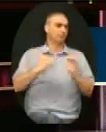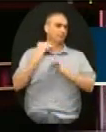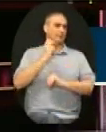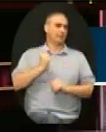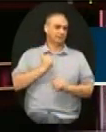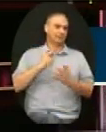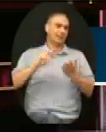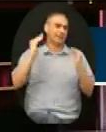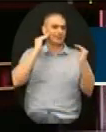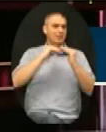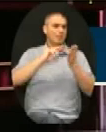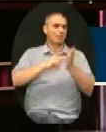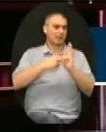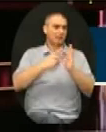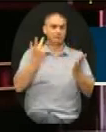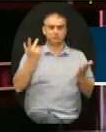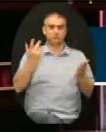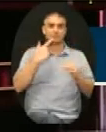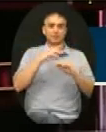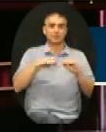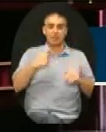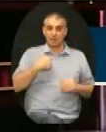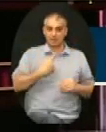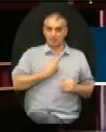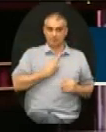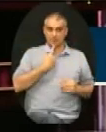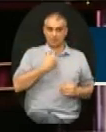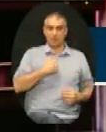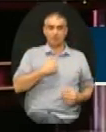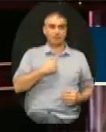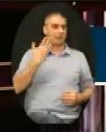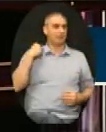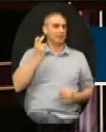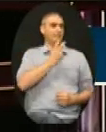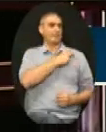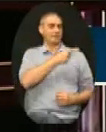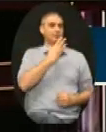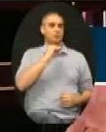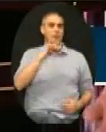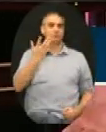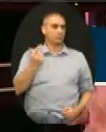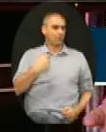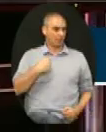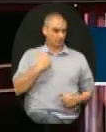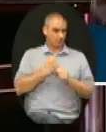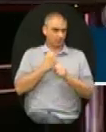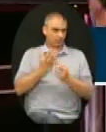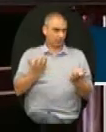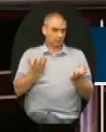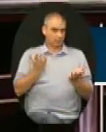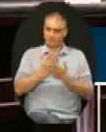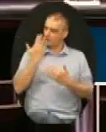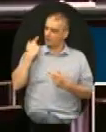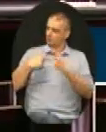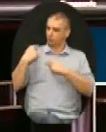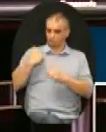איזשהו תיאום טקטי שקורה בדרג השטח. הוא אומר, אני עצמי הייתי, אומר אייזנקוט על עצמו, הייתי מפקד ביהודה ושומרון. אני עשיתי את זה כבר לפני כמה